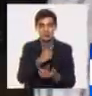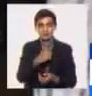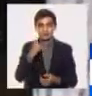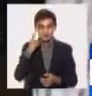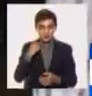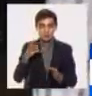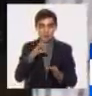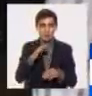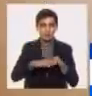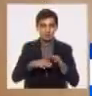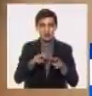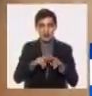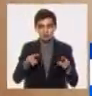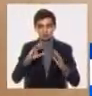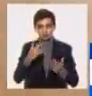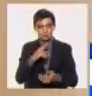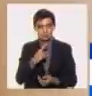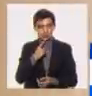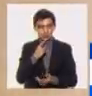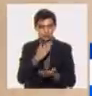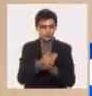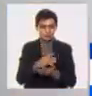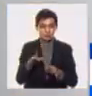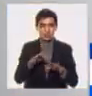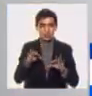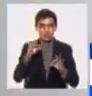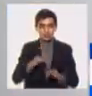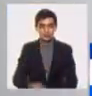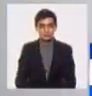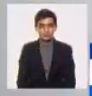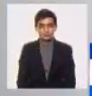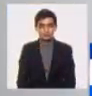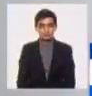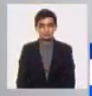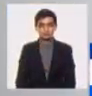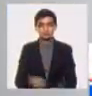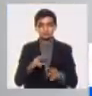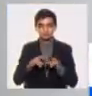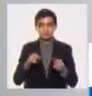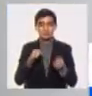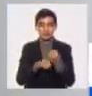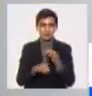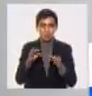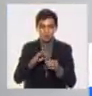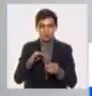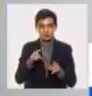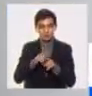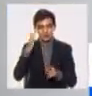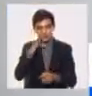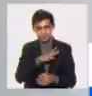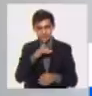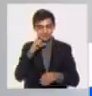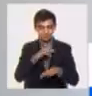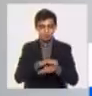знает из практики, такие случаи – самая сложная категория дел. Применение насилия еще как-то можно доказать, да, там